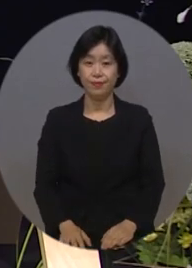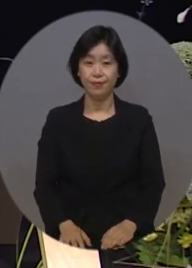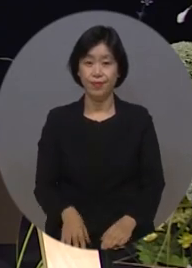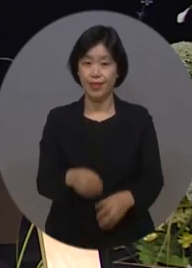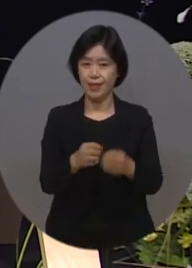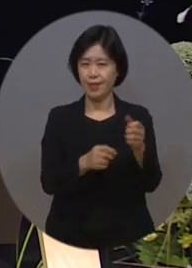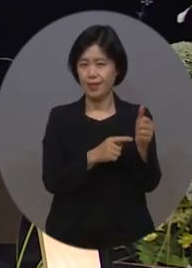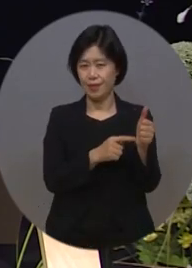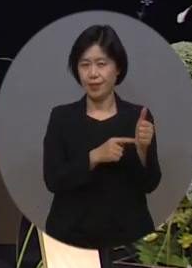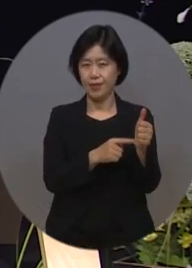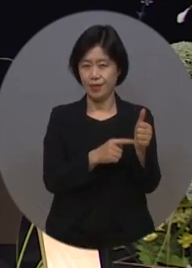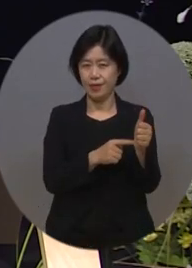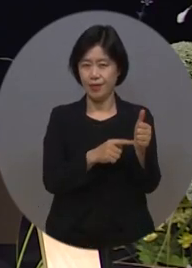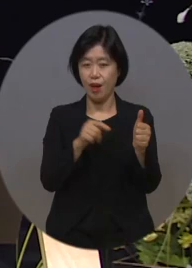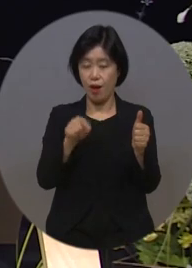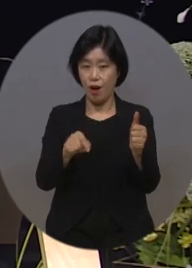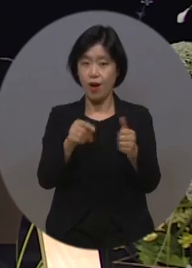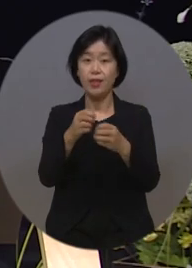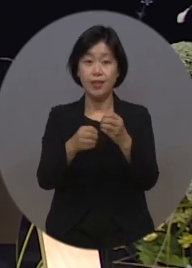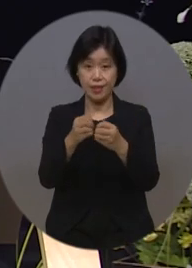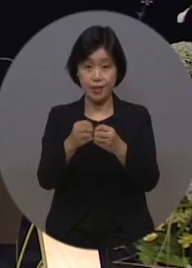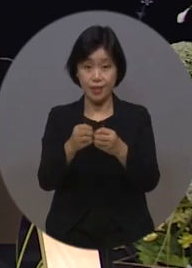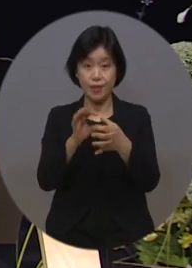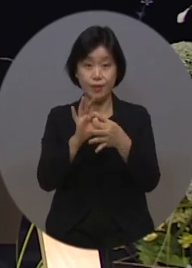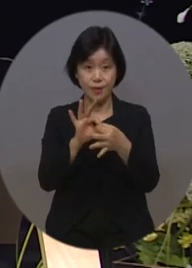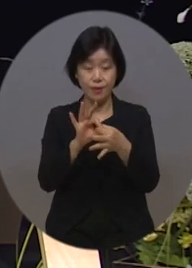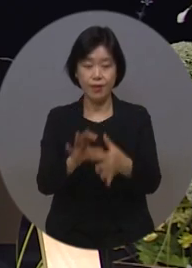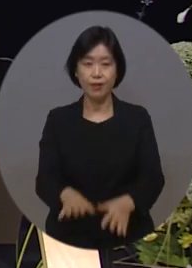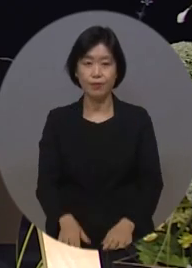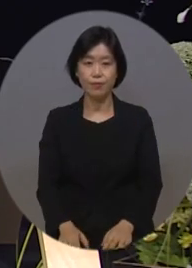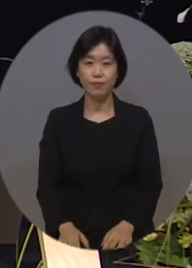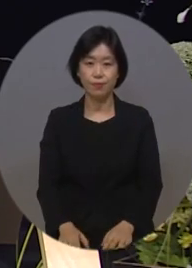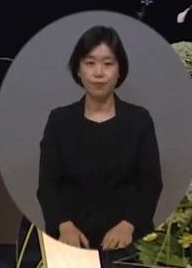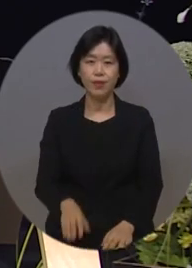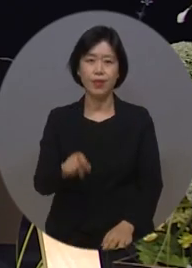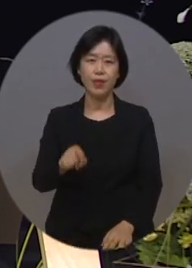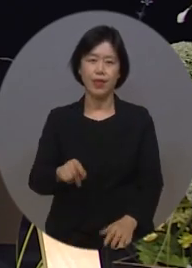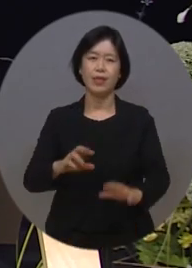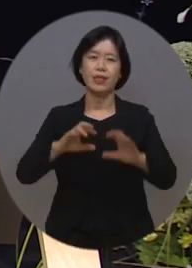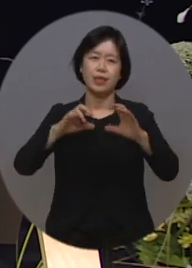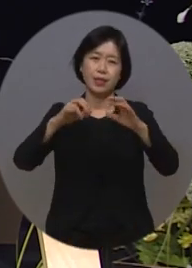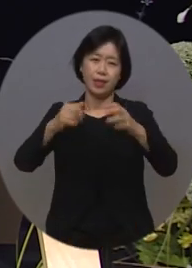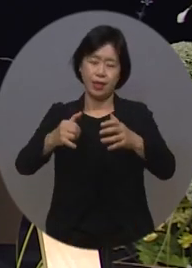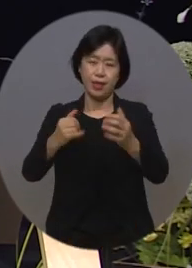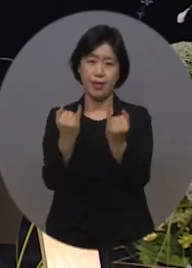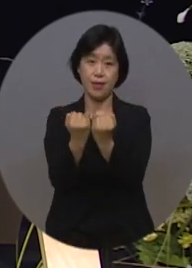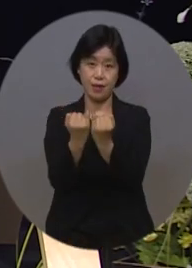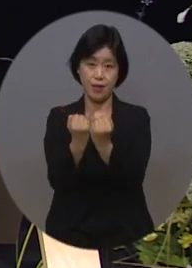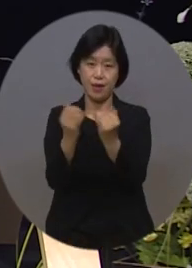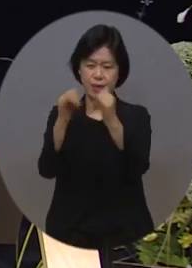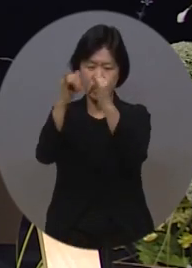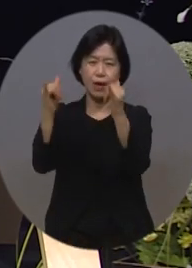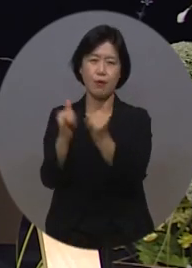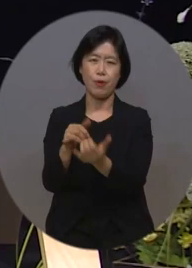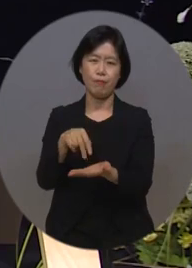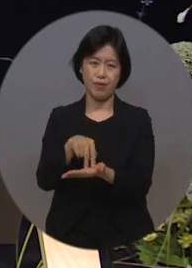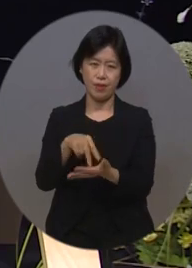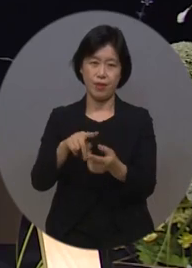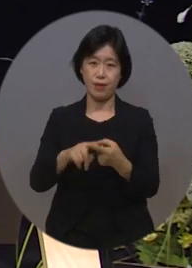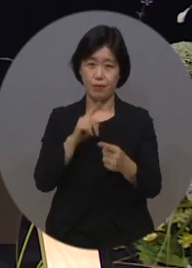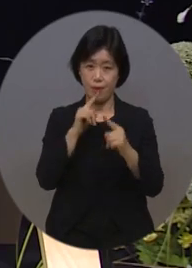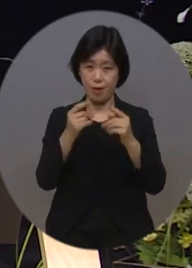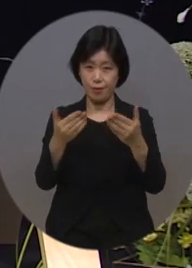시인은 작품 벗어놓은 스타킹을 통해서 이 시대의 여성의 사회적 위치에 대해 말하는